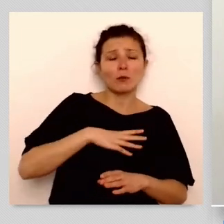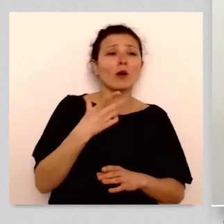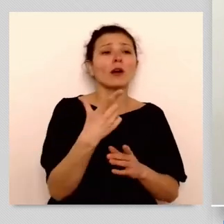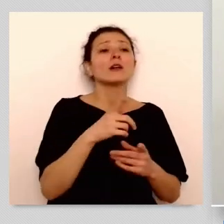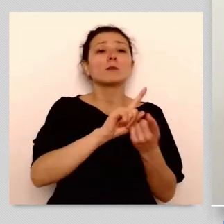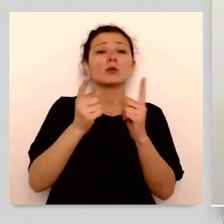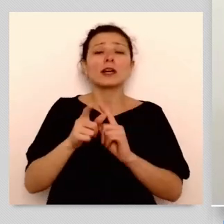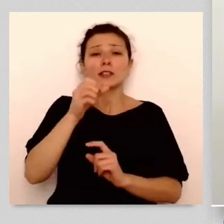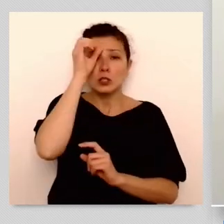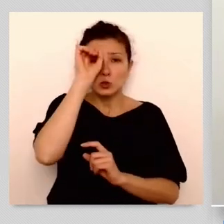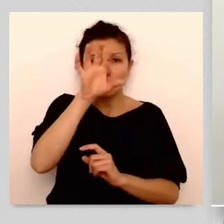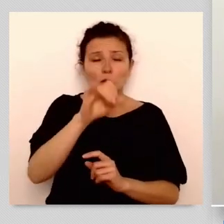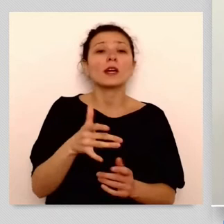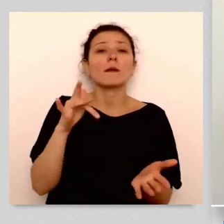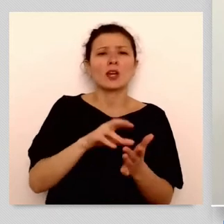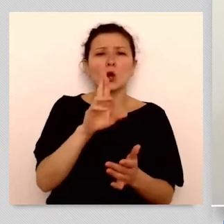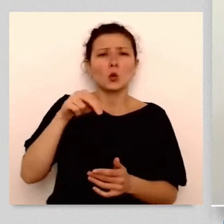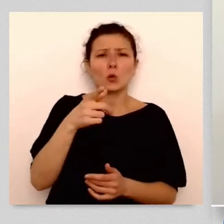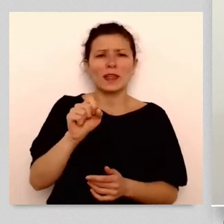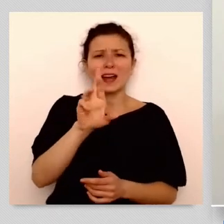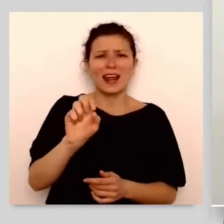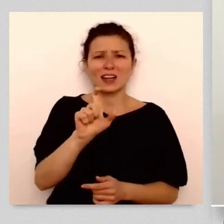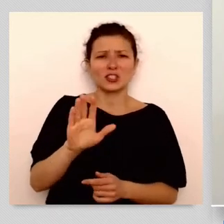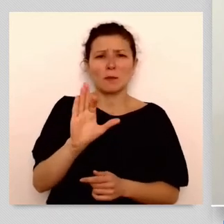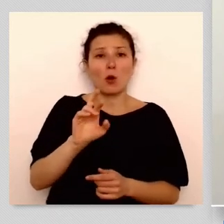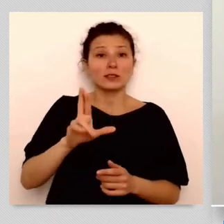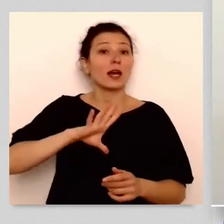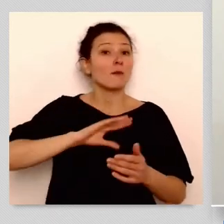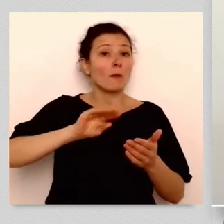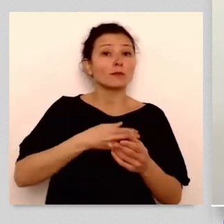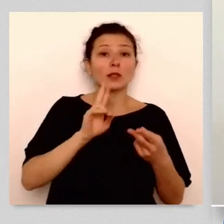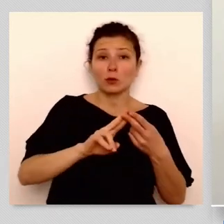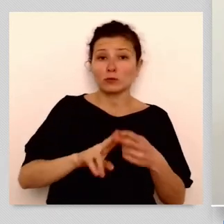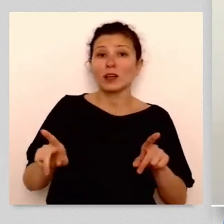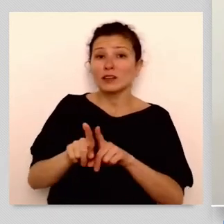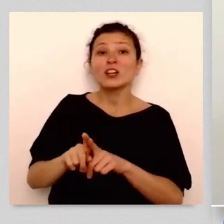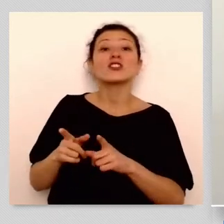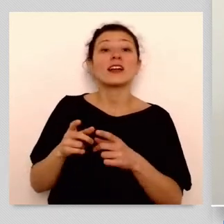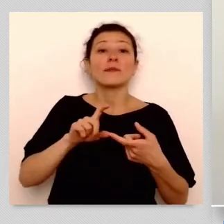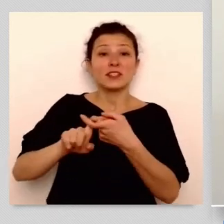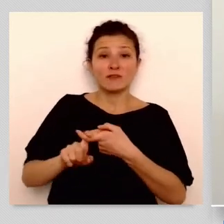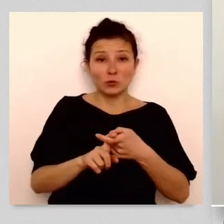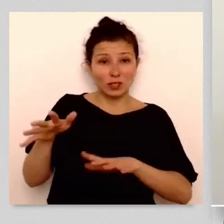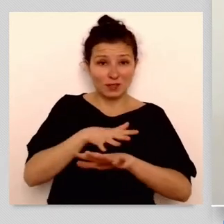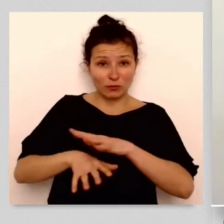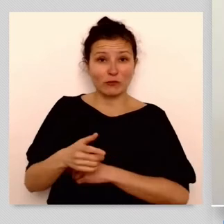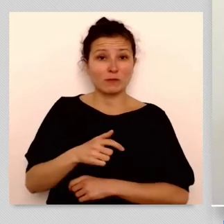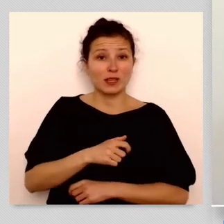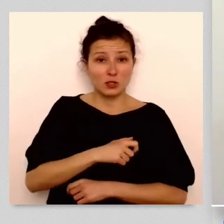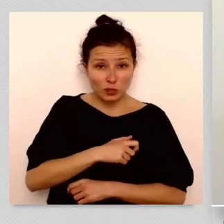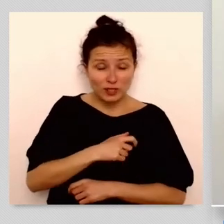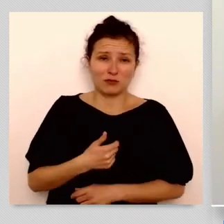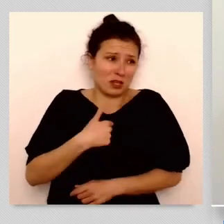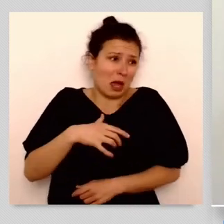Gliwicami i podpisaliśmy porozumienie, także ze Związkiem Zawodowym Solidarność. Ja miałem może